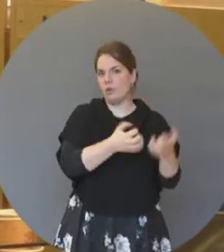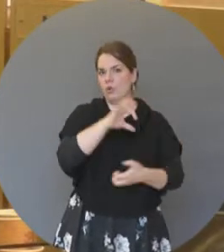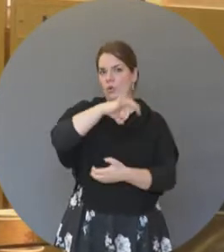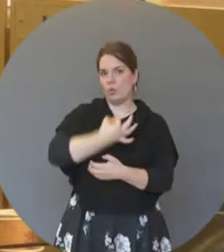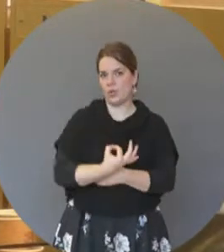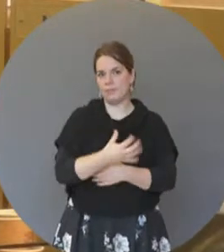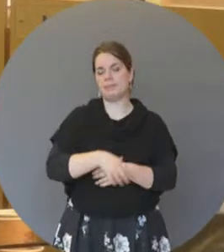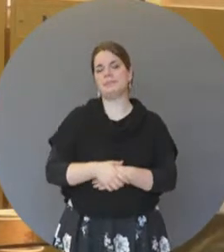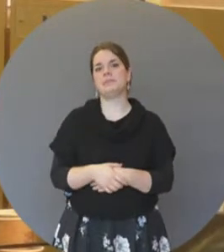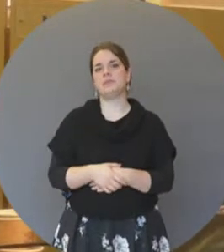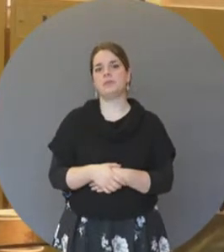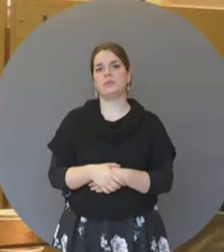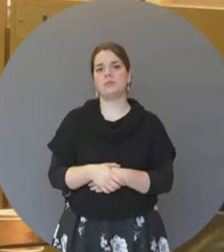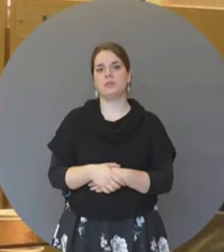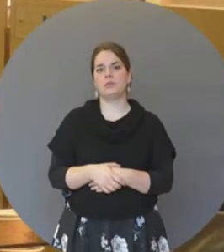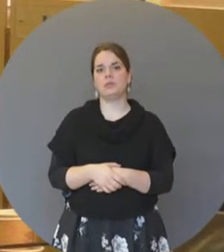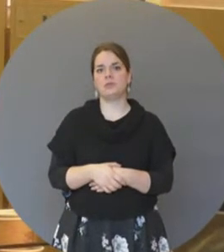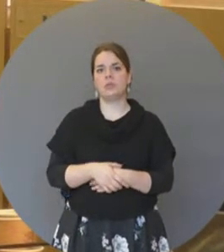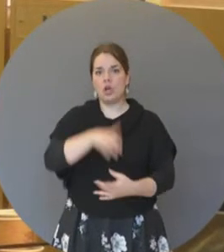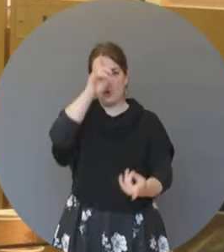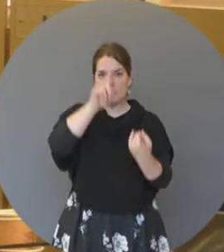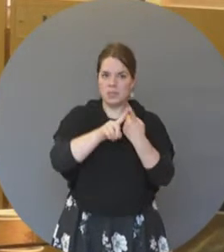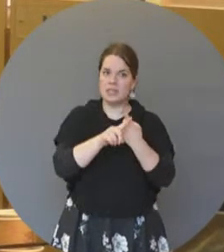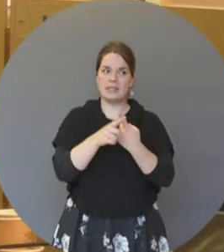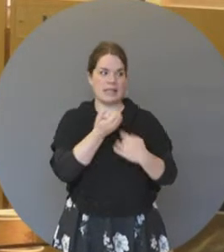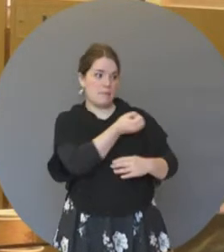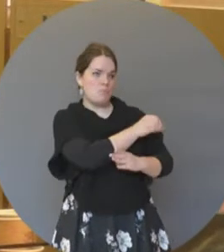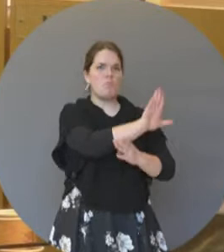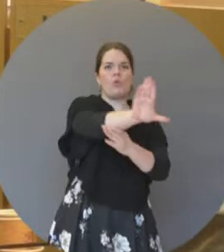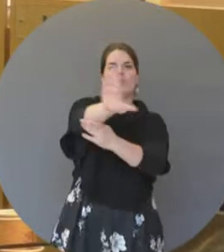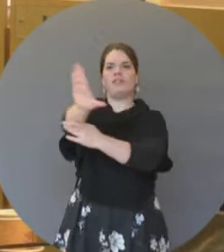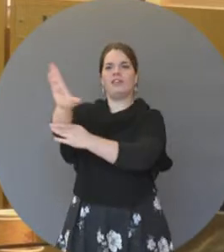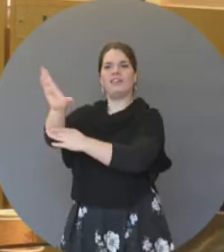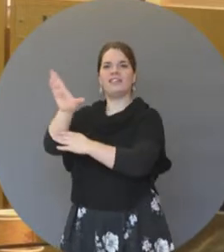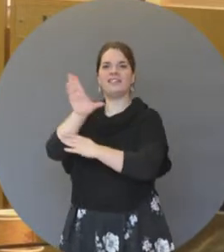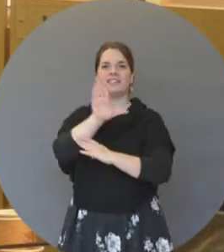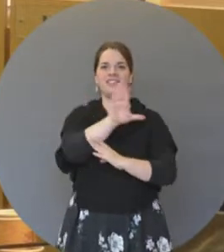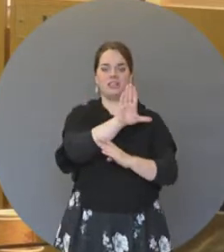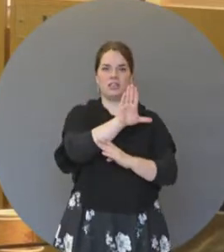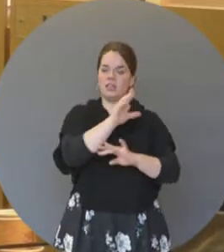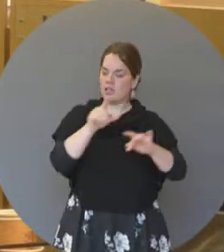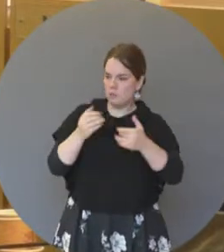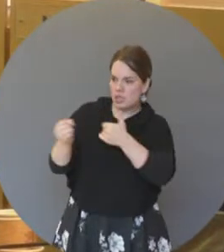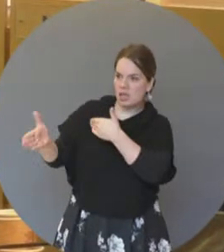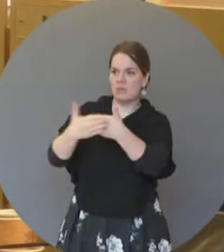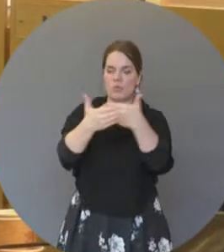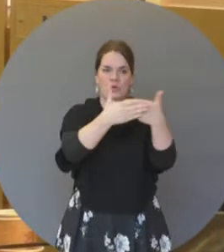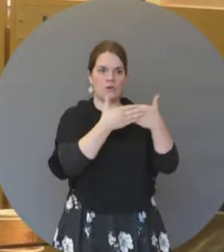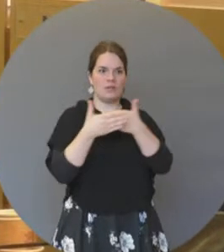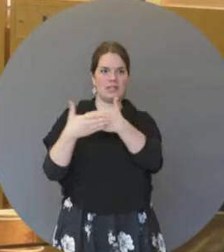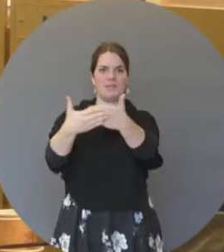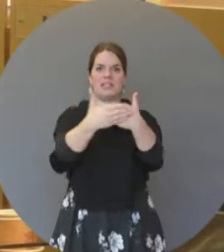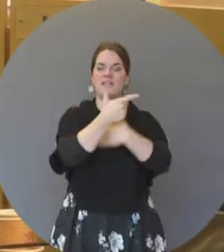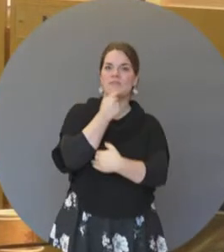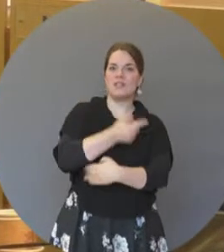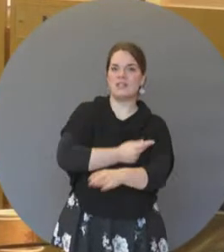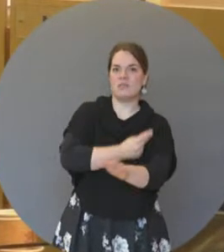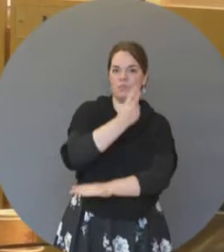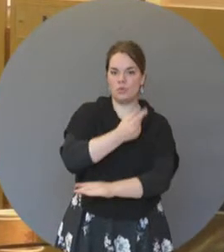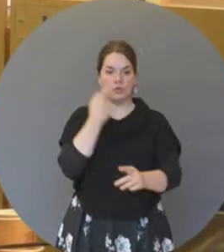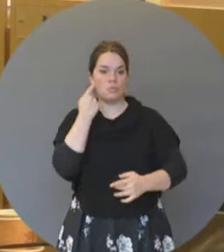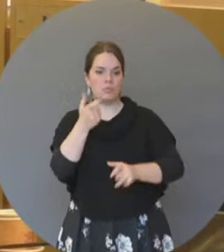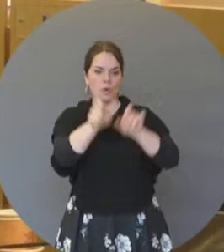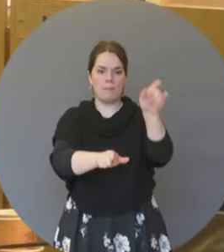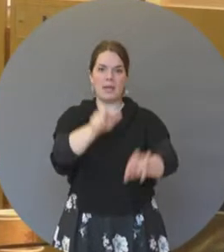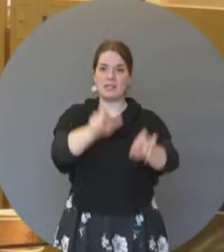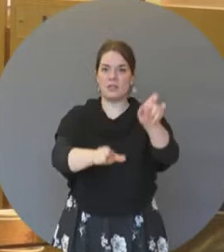l'ambition de nos données de la lisibilité et d'optimiser la réponse de proximité aux habitants l'idée étant